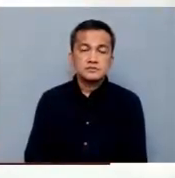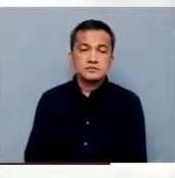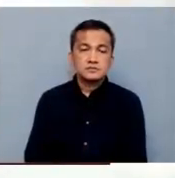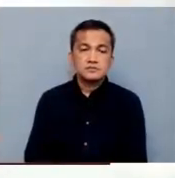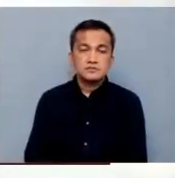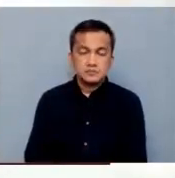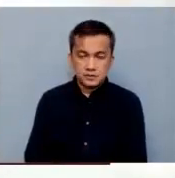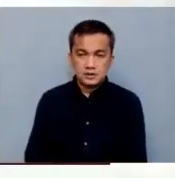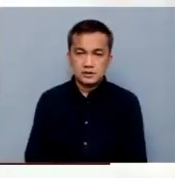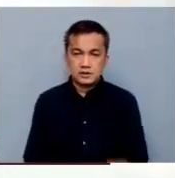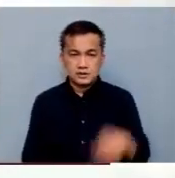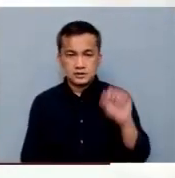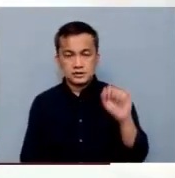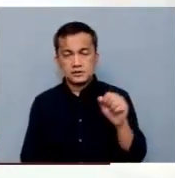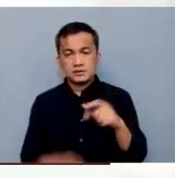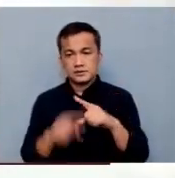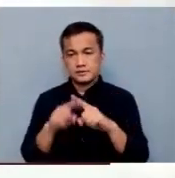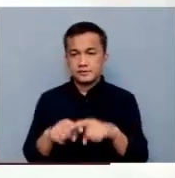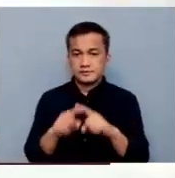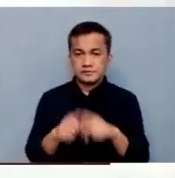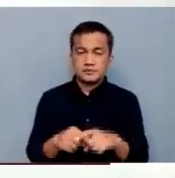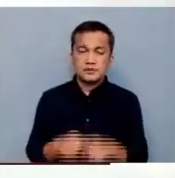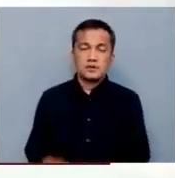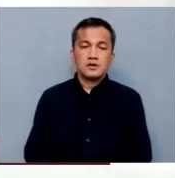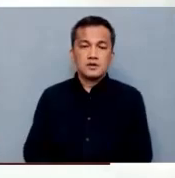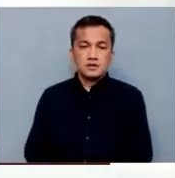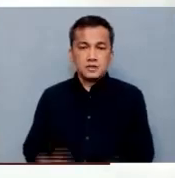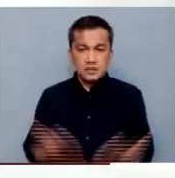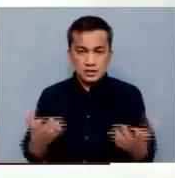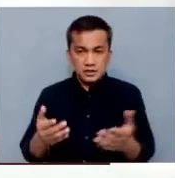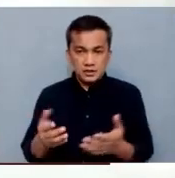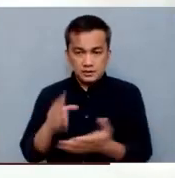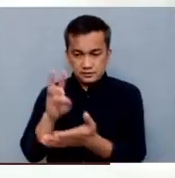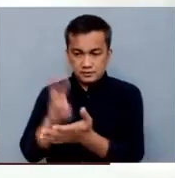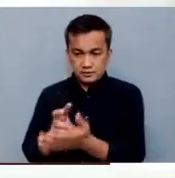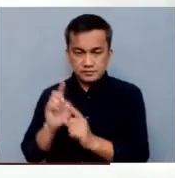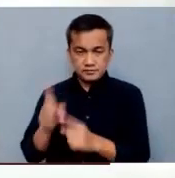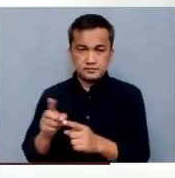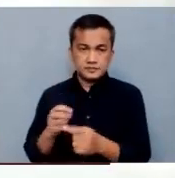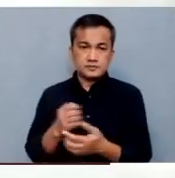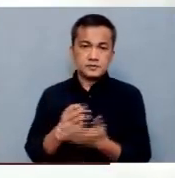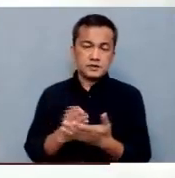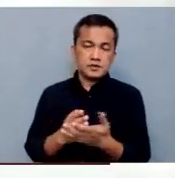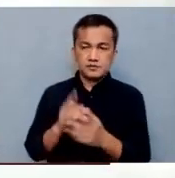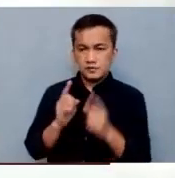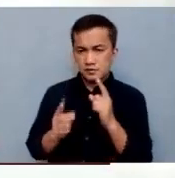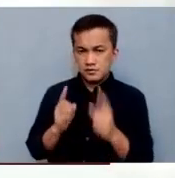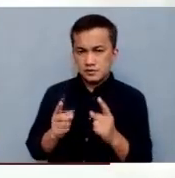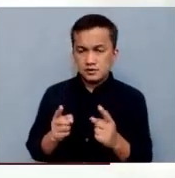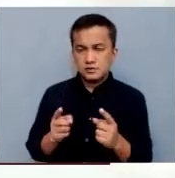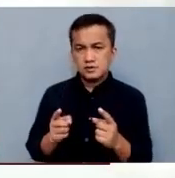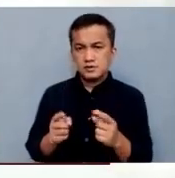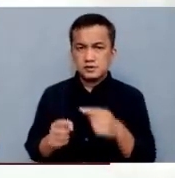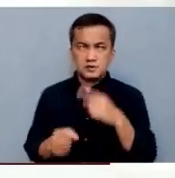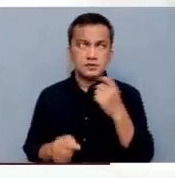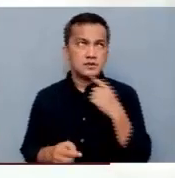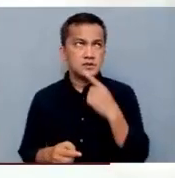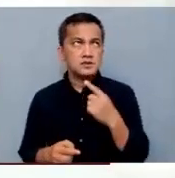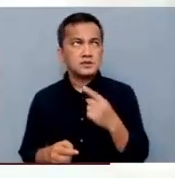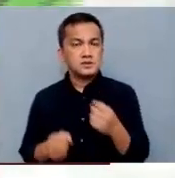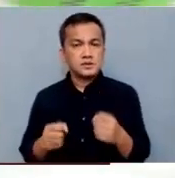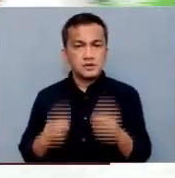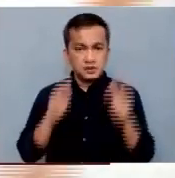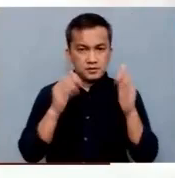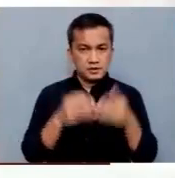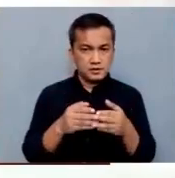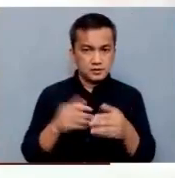Yes, may nakadepende kasi yan dun sa kung saang ruta sila pupunta. No? May ilan tayong nakausap na dahil most specifically yung mga